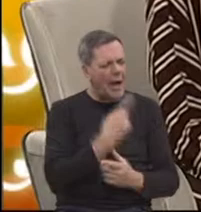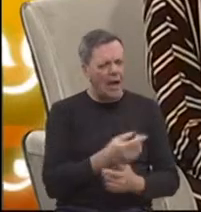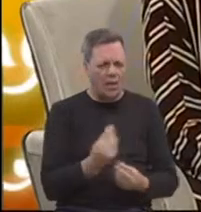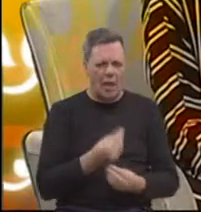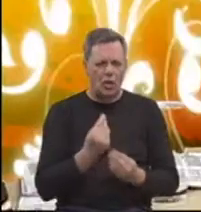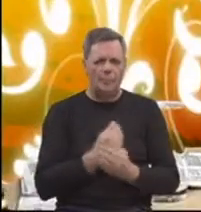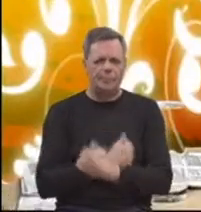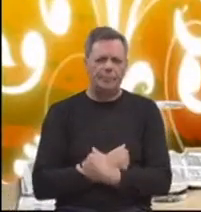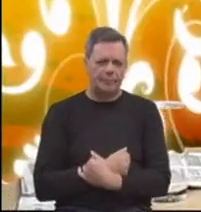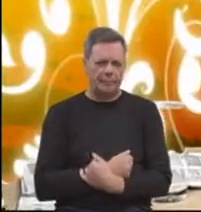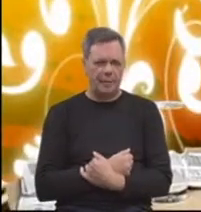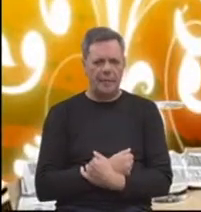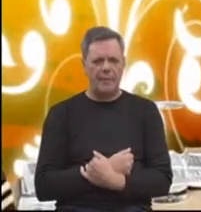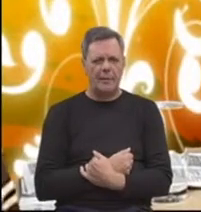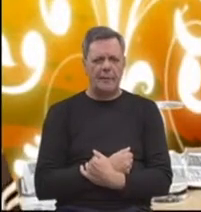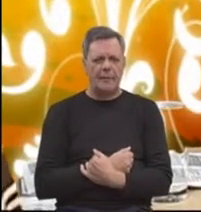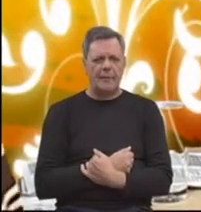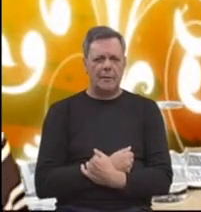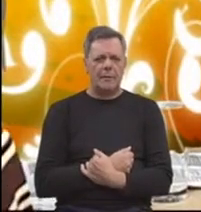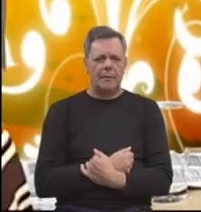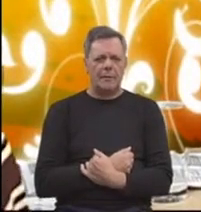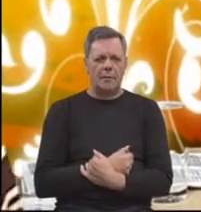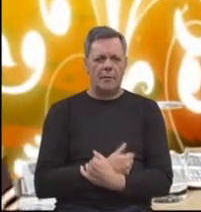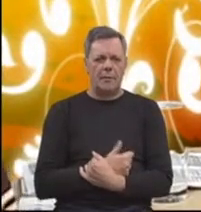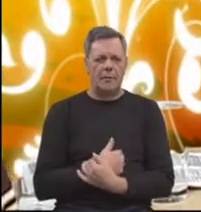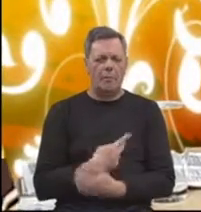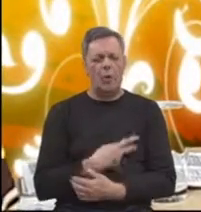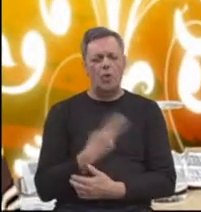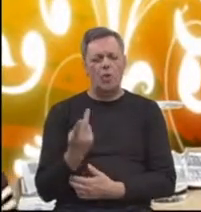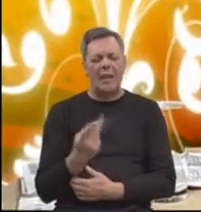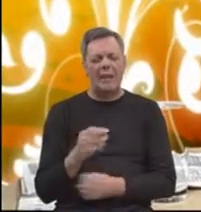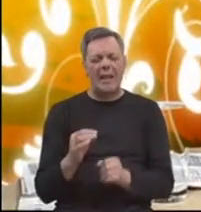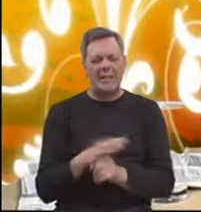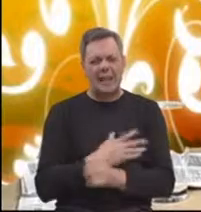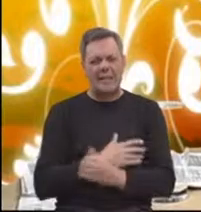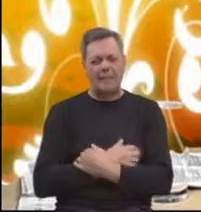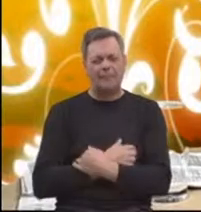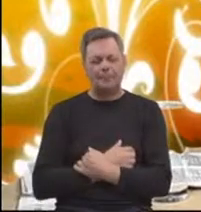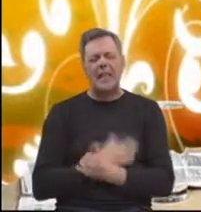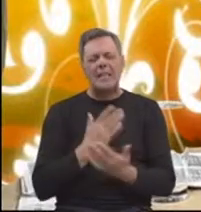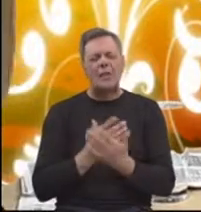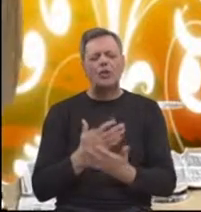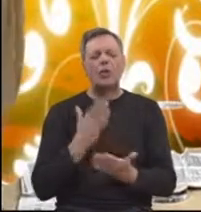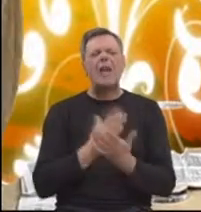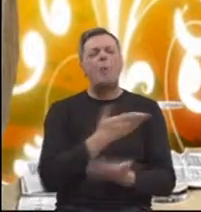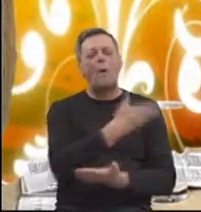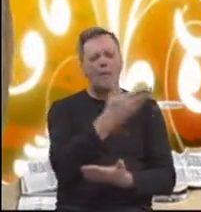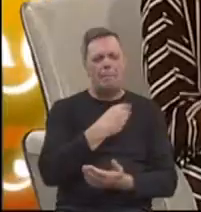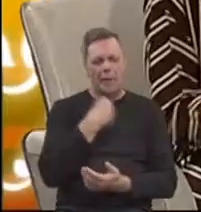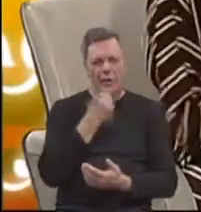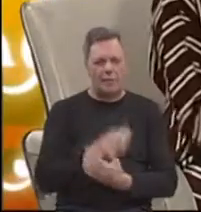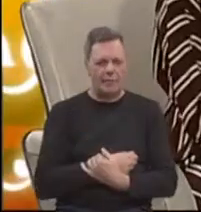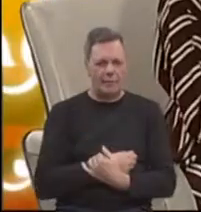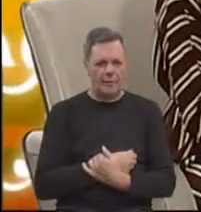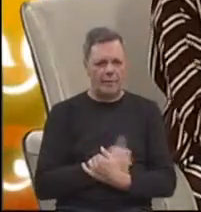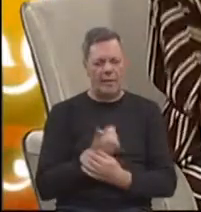imalo izvadila, ali bih voljela da vi to radite. Moji su gledatelji sada jako sretni jer samo vi pričate. Vidite kako ja vas slušam. Znači,